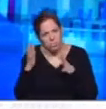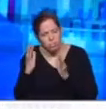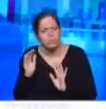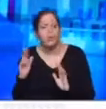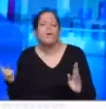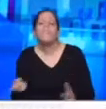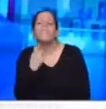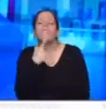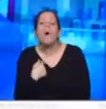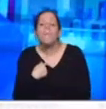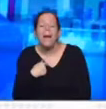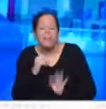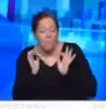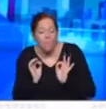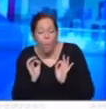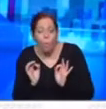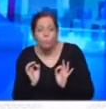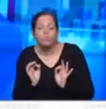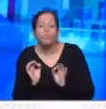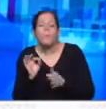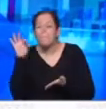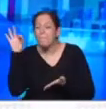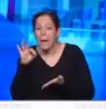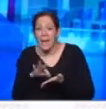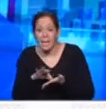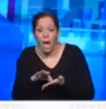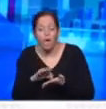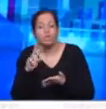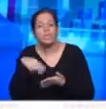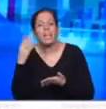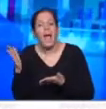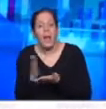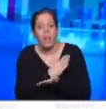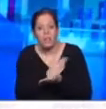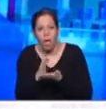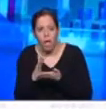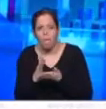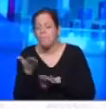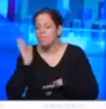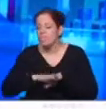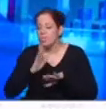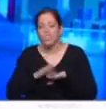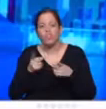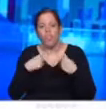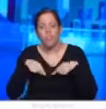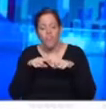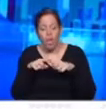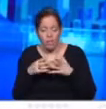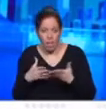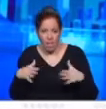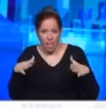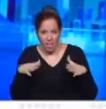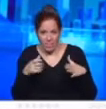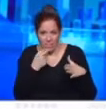והוא אמר לי בפירוש שברגע שתהיה החלטה מקצועית של ועדת הסל, זה